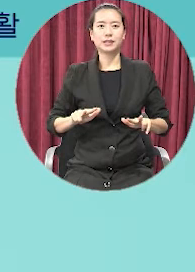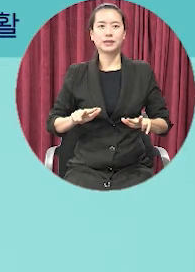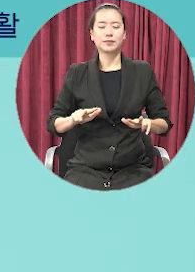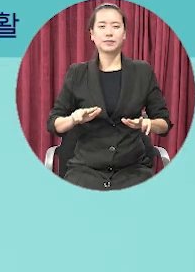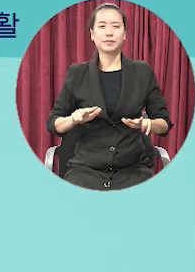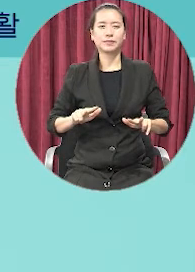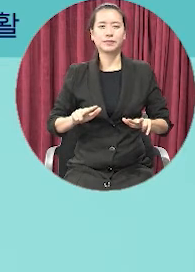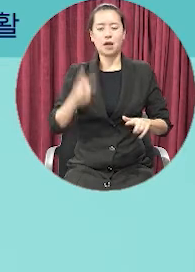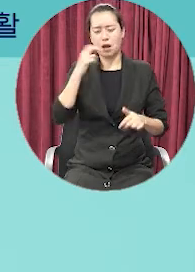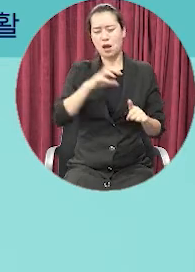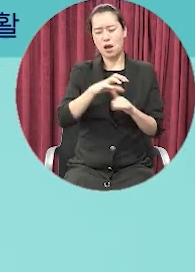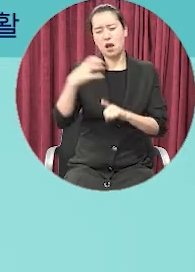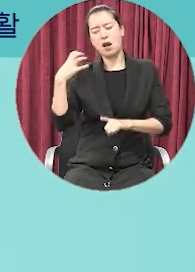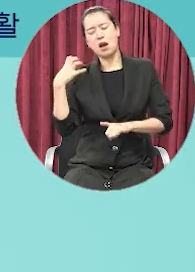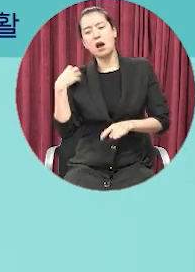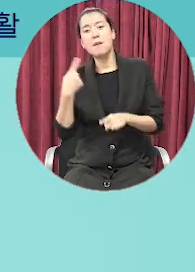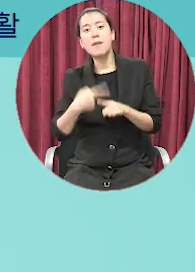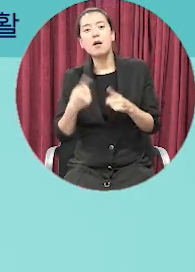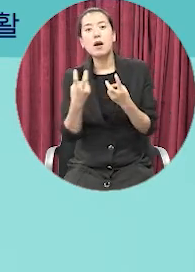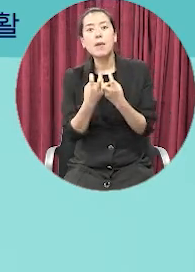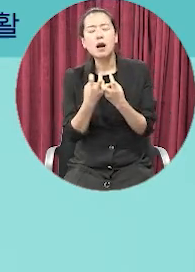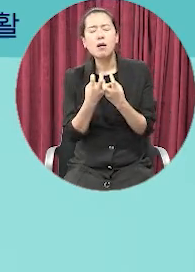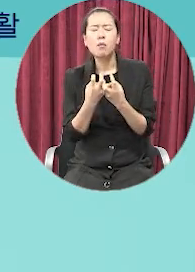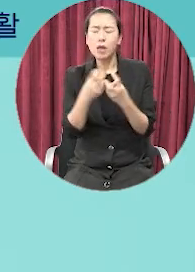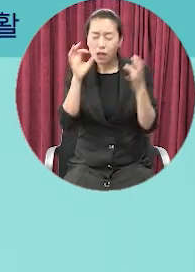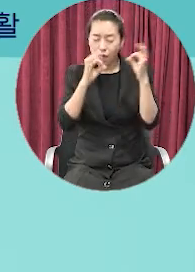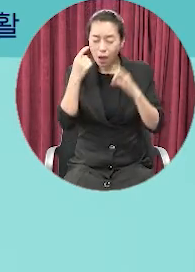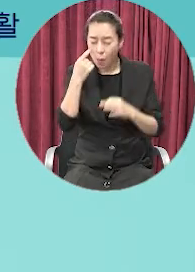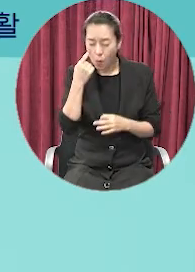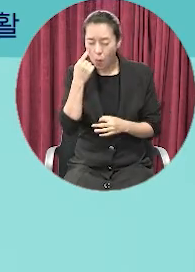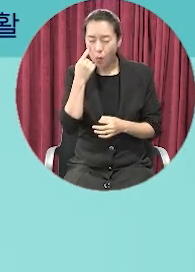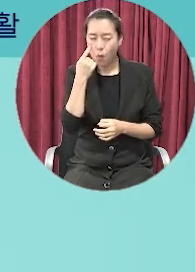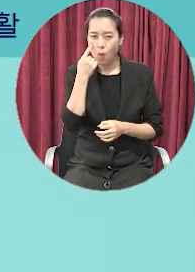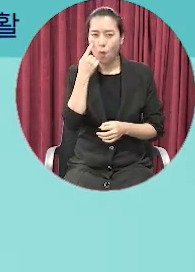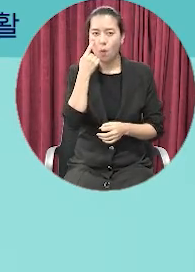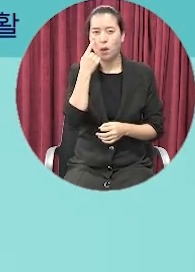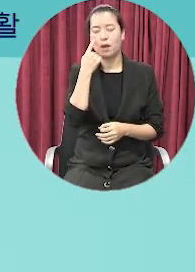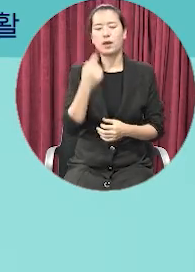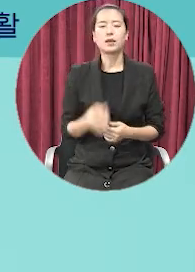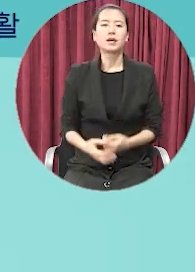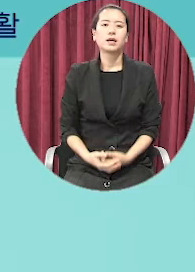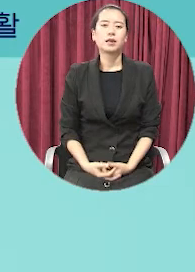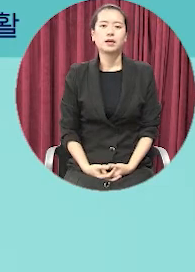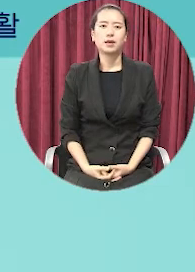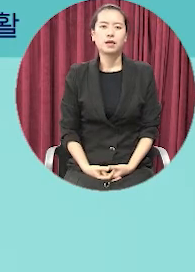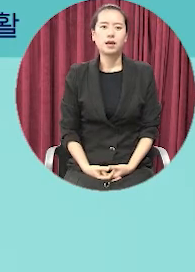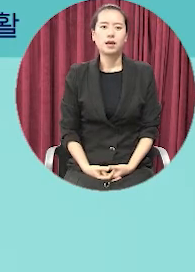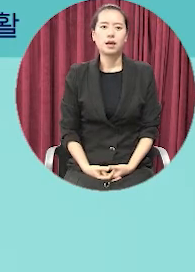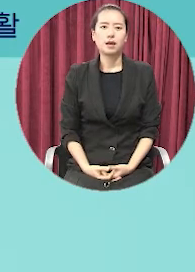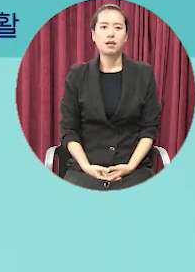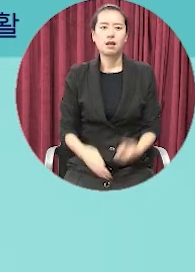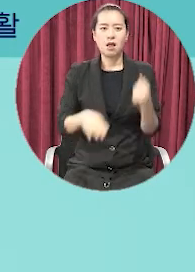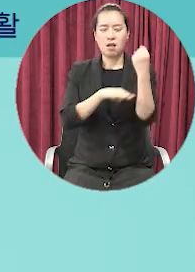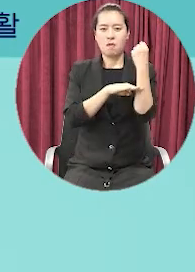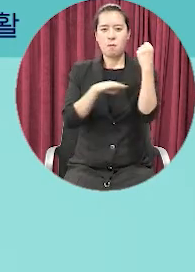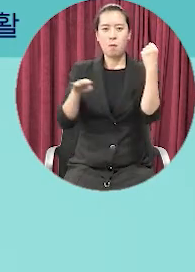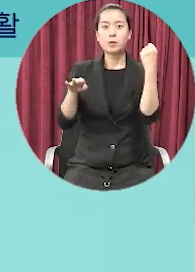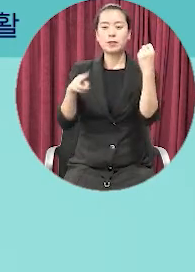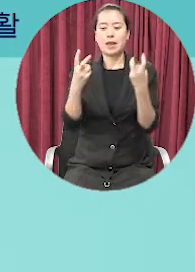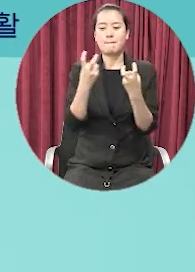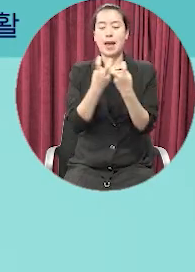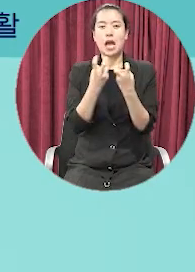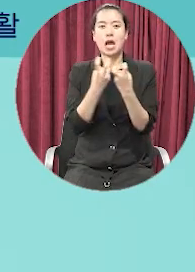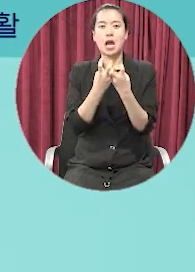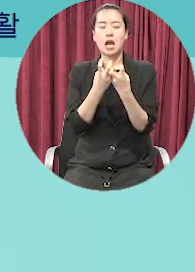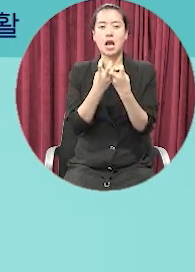이런 부양부담을 평가하는 도구부터 찾아봤더니 사실 이렇게 표준화가 돼서